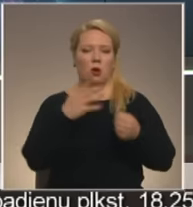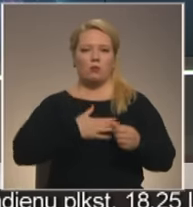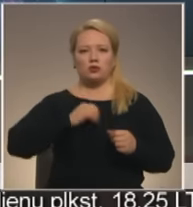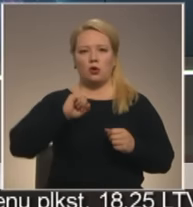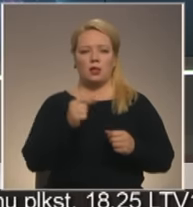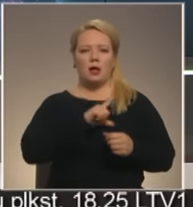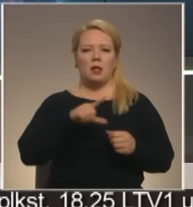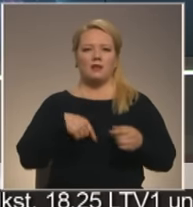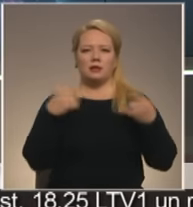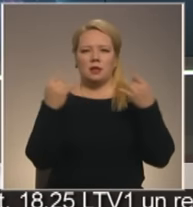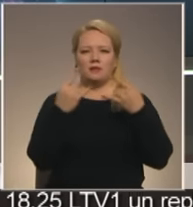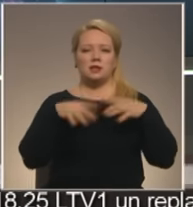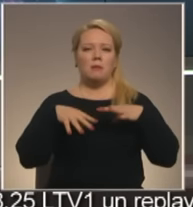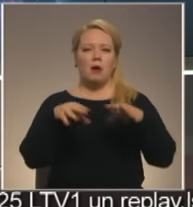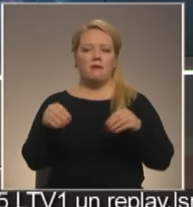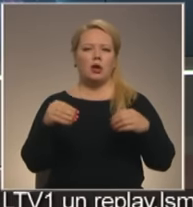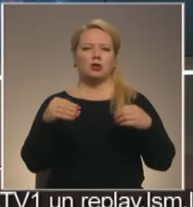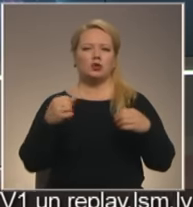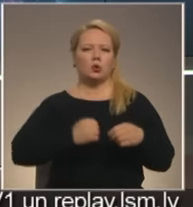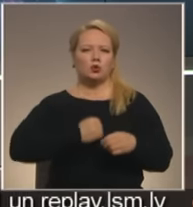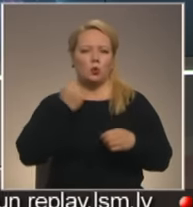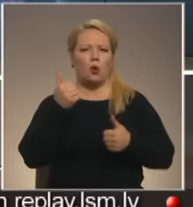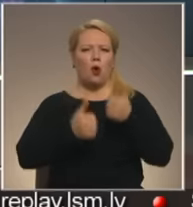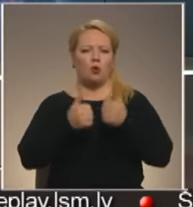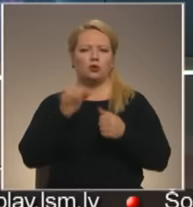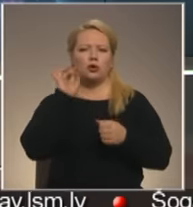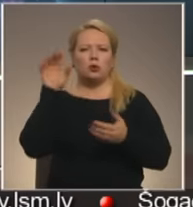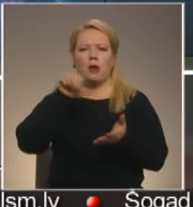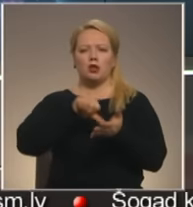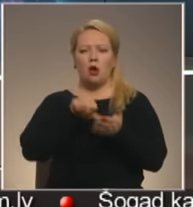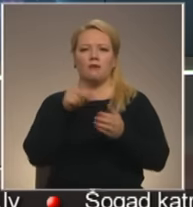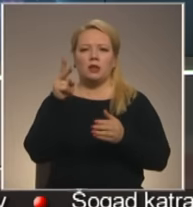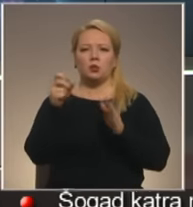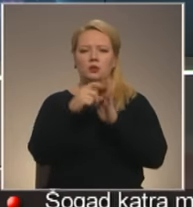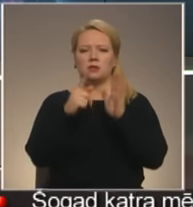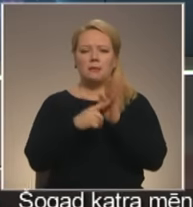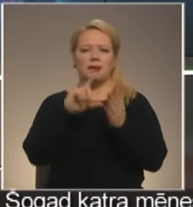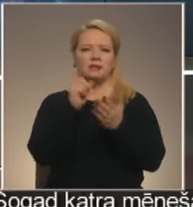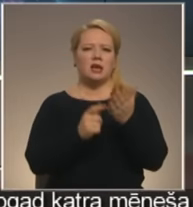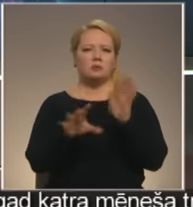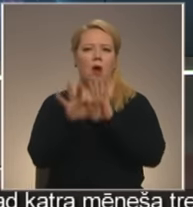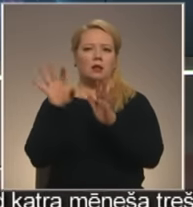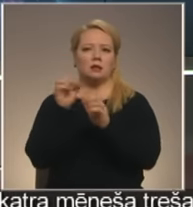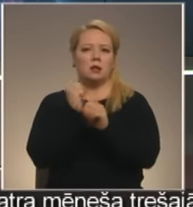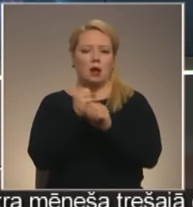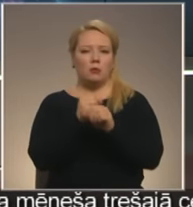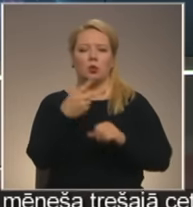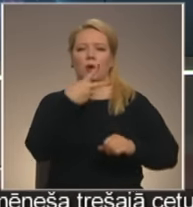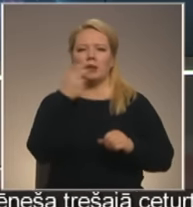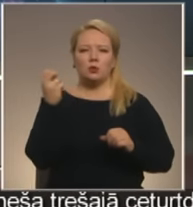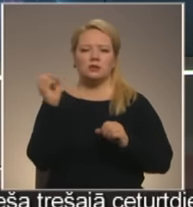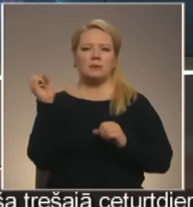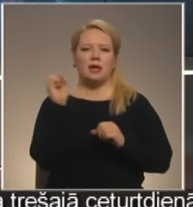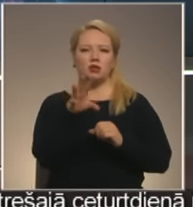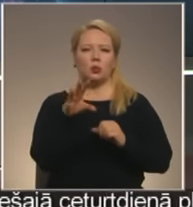Mūsu kolēģi Latvijas televīzijā paveikuši sūro konkursa Supernova 2017 dziesmu atlases darbu. No teju 200